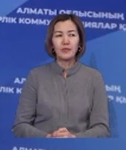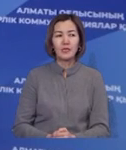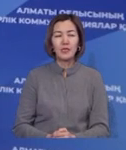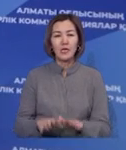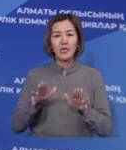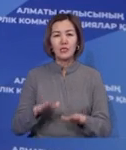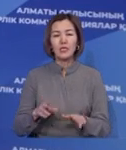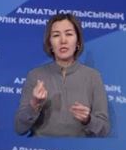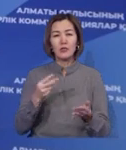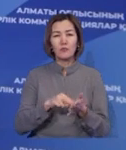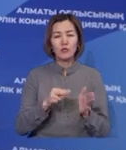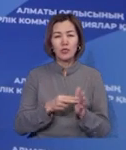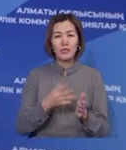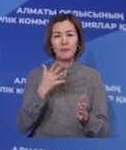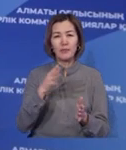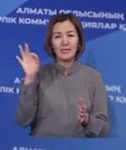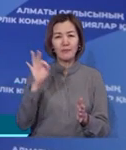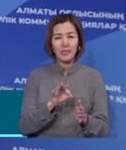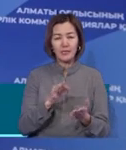Жергілікті бюджеттен